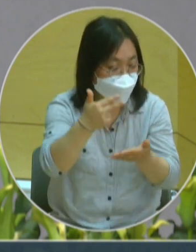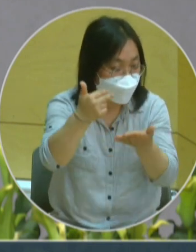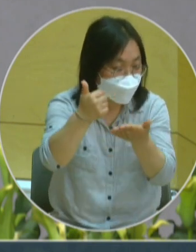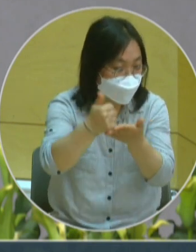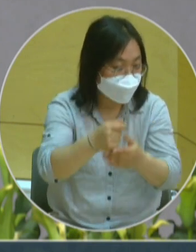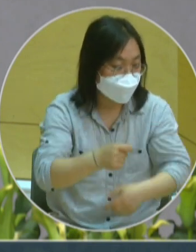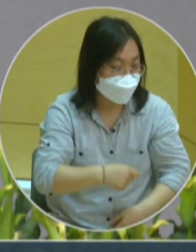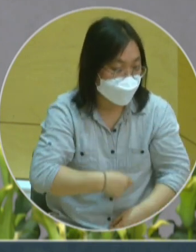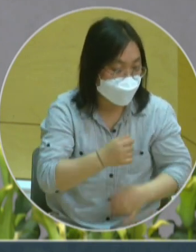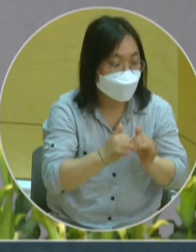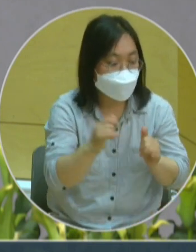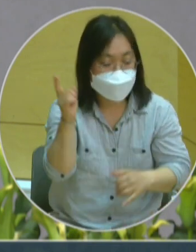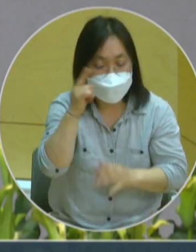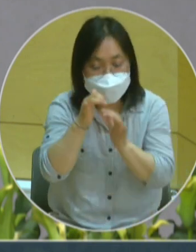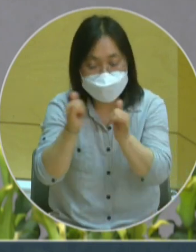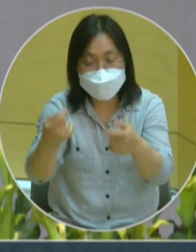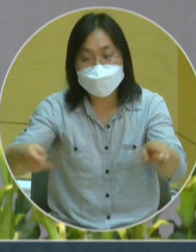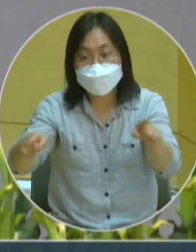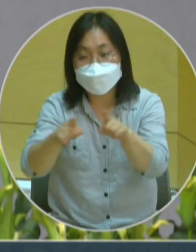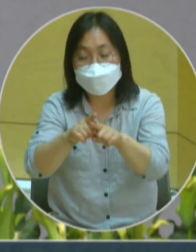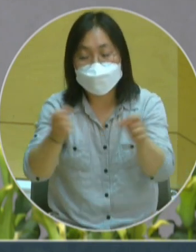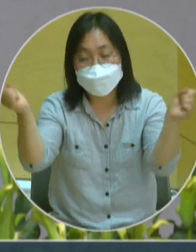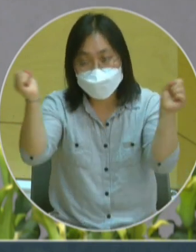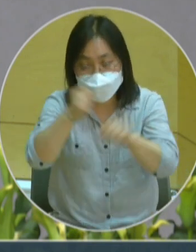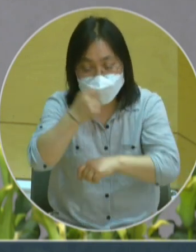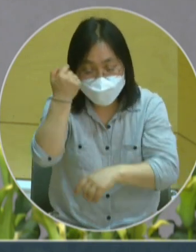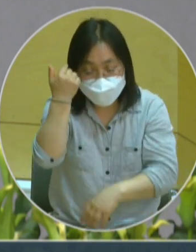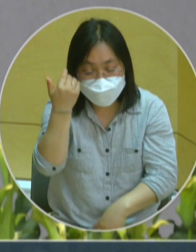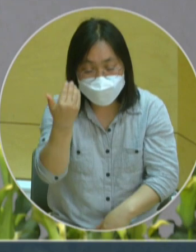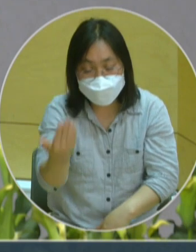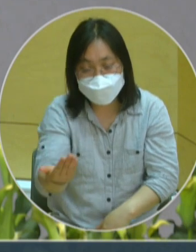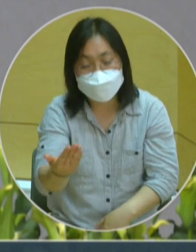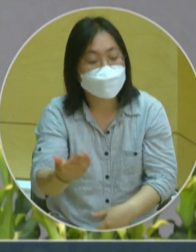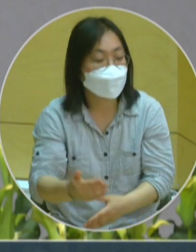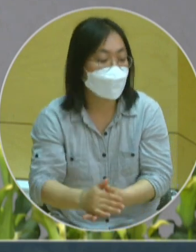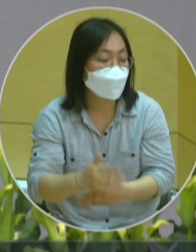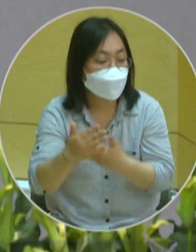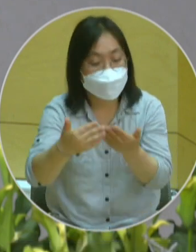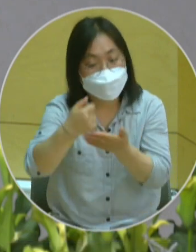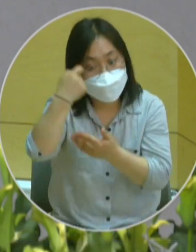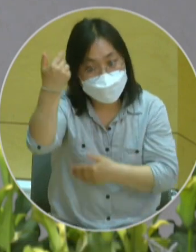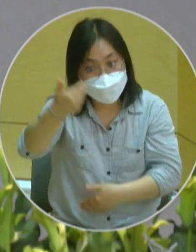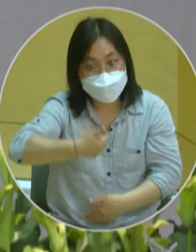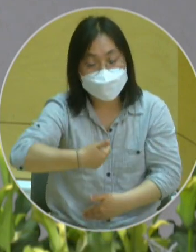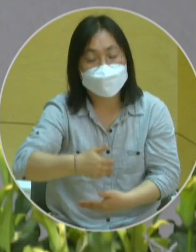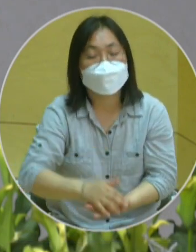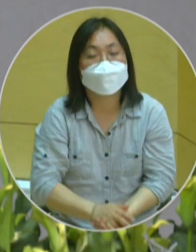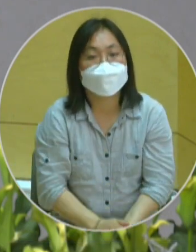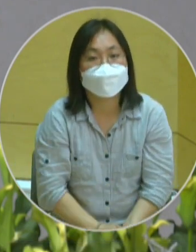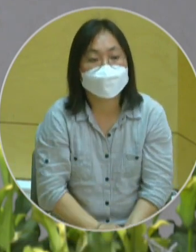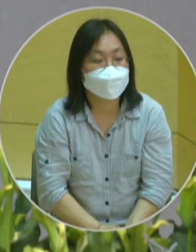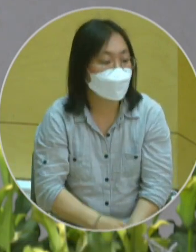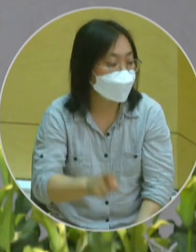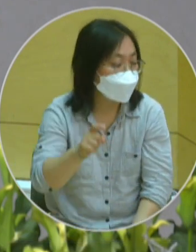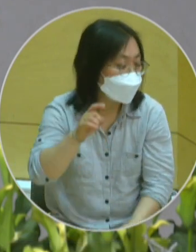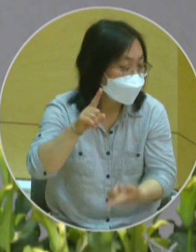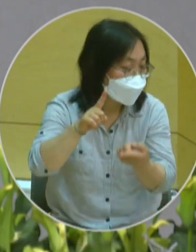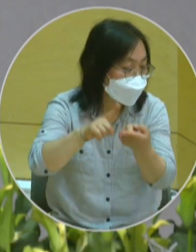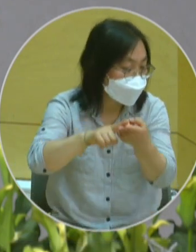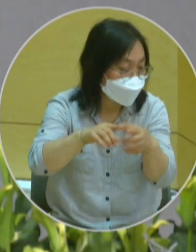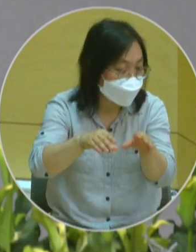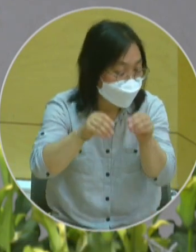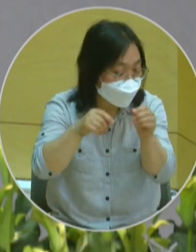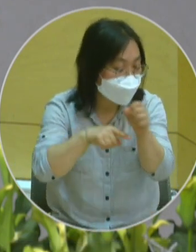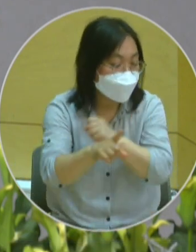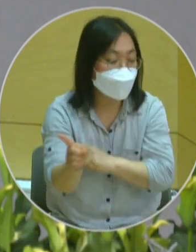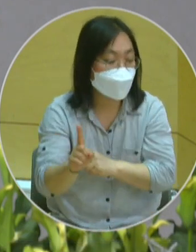주께서 의인을 악인과 함께 멸하려 하시나이까. 그렇게 하나님 앞에 질문을 하게 됩니다. 여기에 그대로 섰다라는